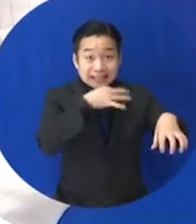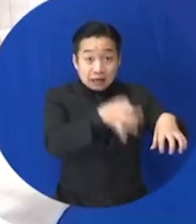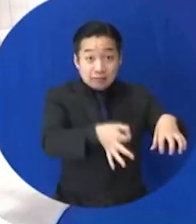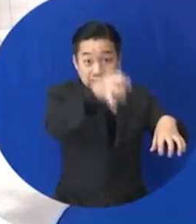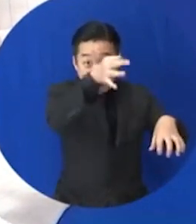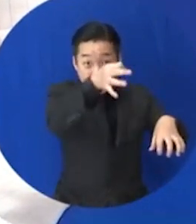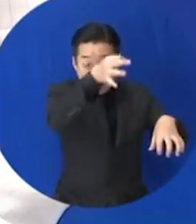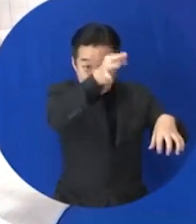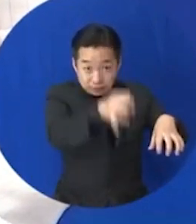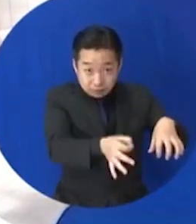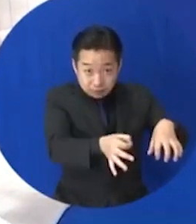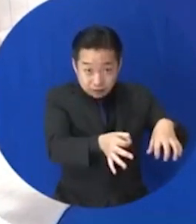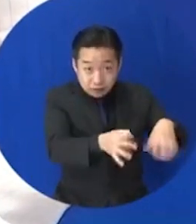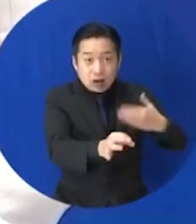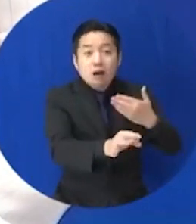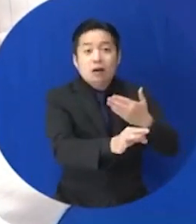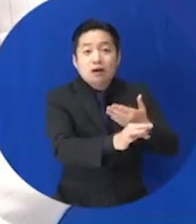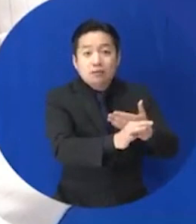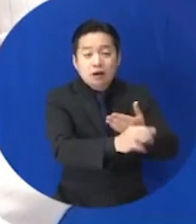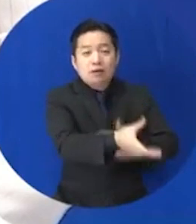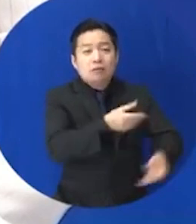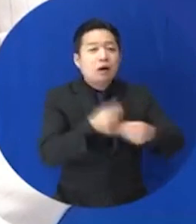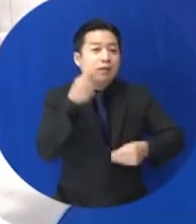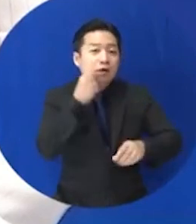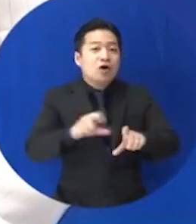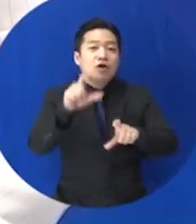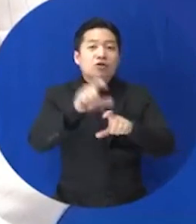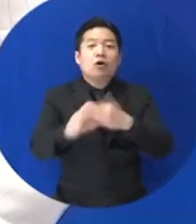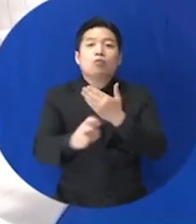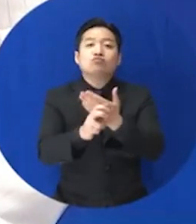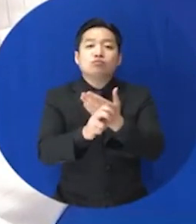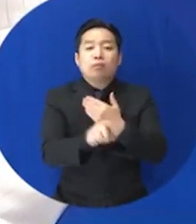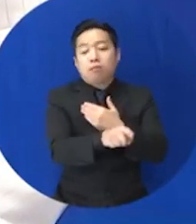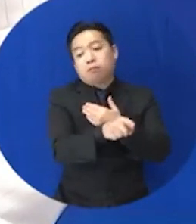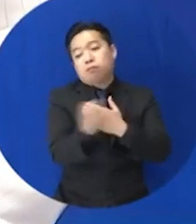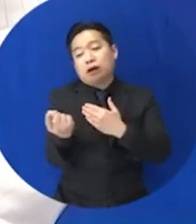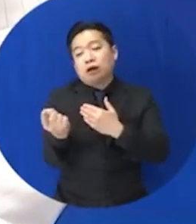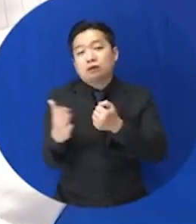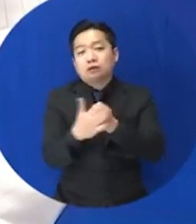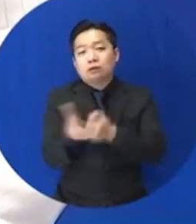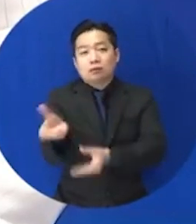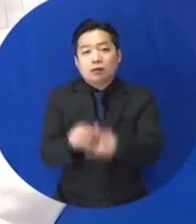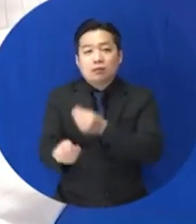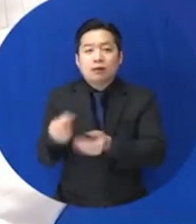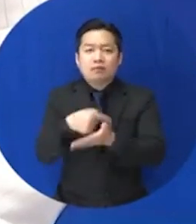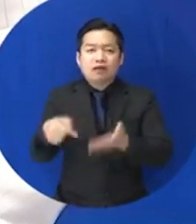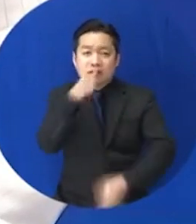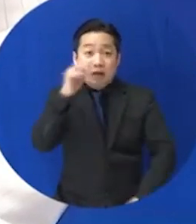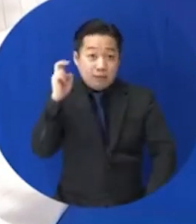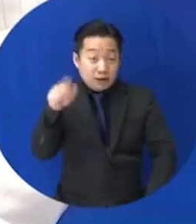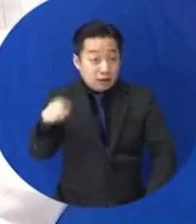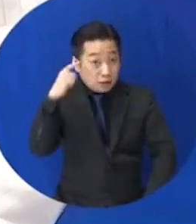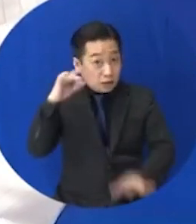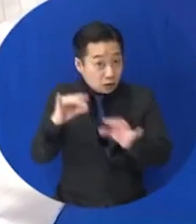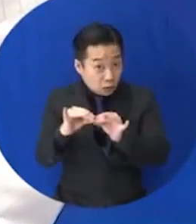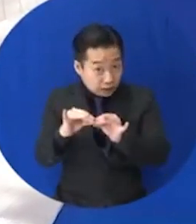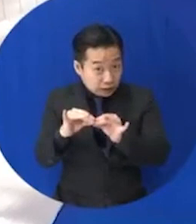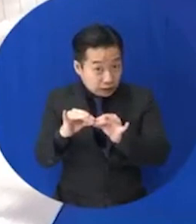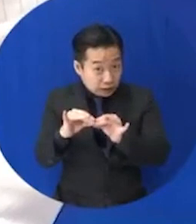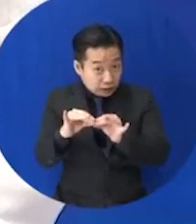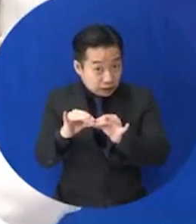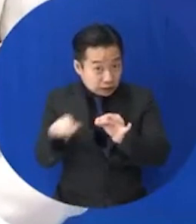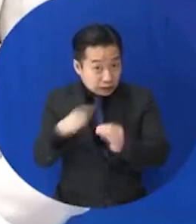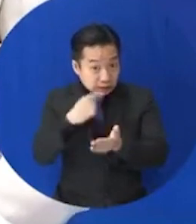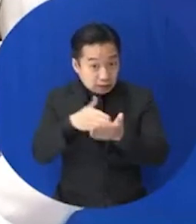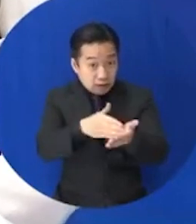못 빌려서 불법 사채 시장으로 가서 더 큰 피해를 볼 거다 이렇게 이제 주장을 합니다. 근데 혹시 이런 거 동의하시나요? 그